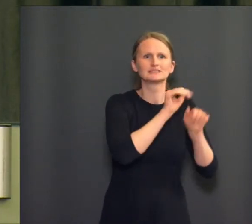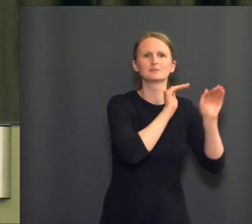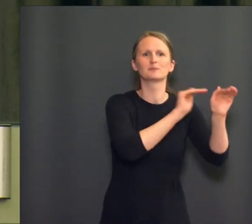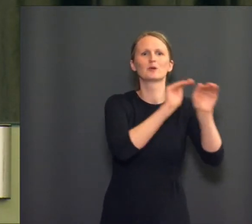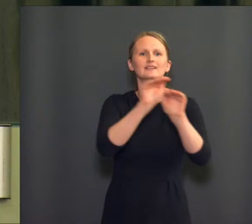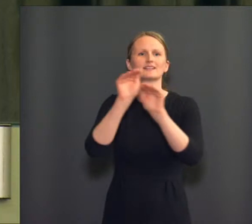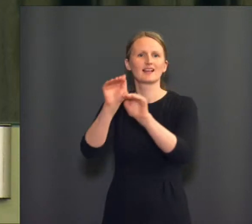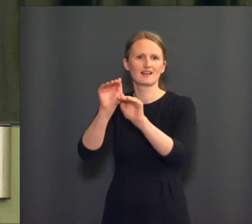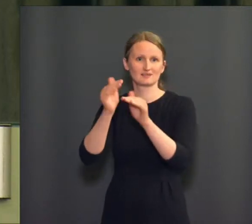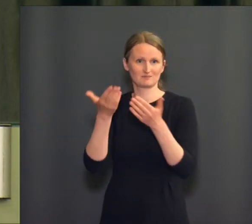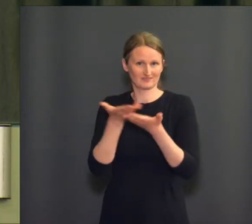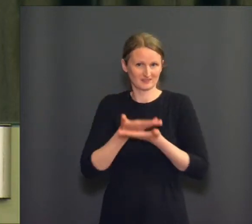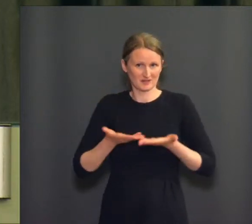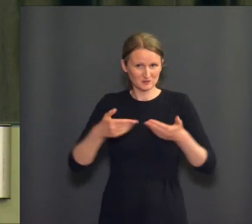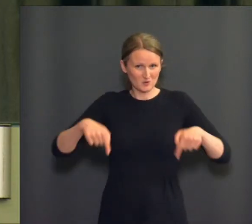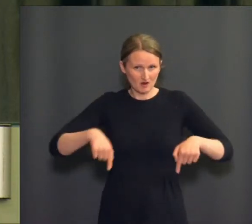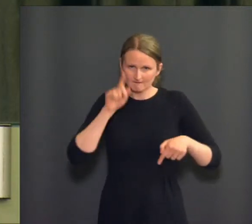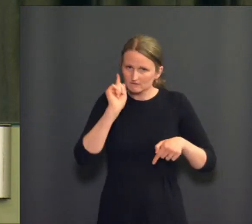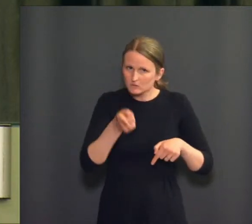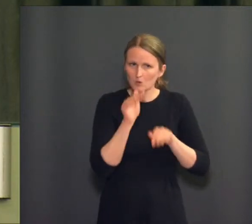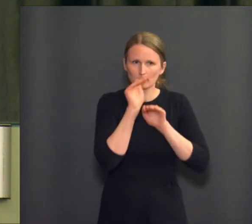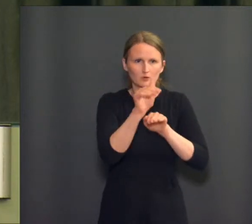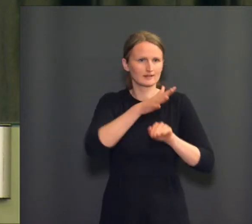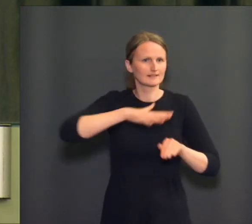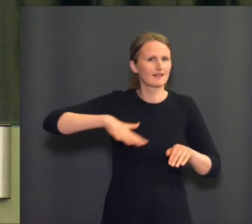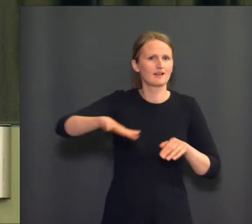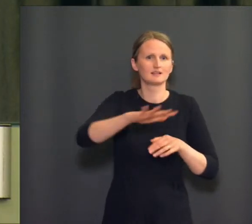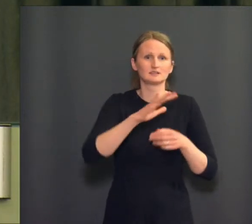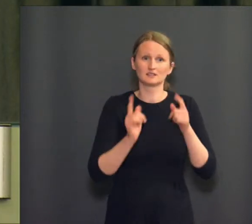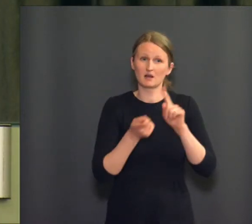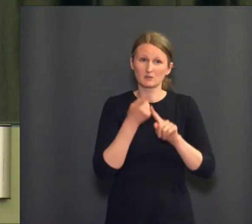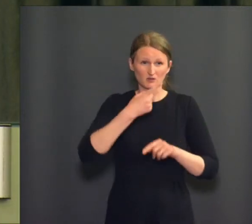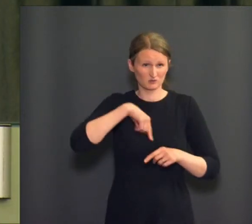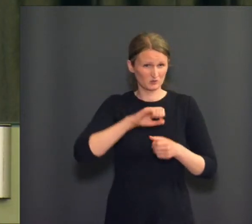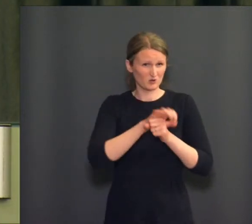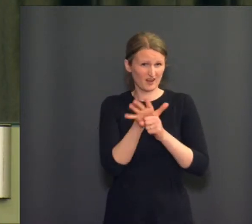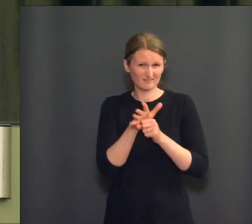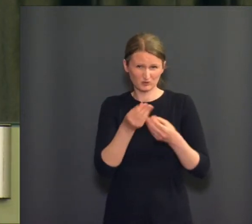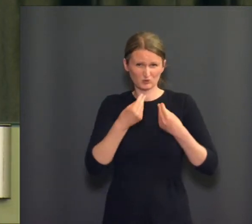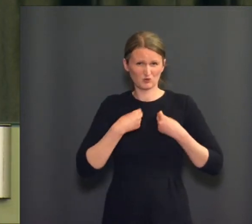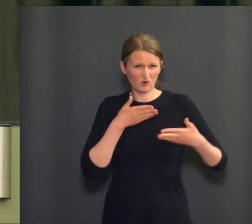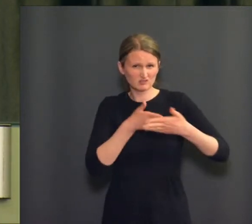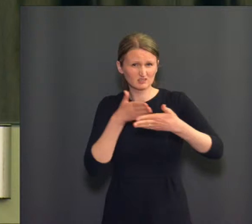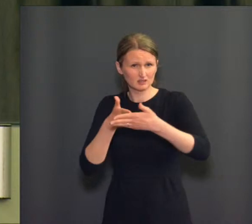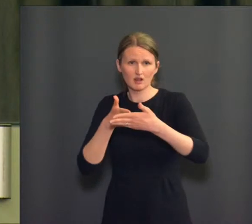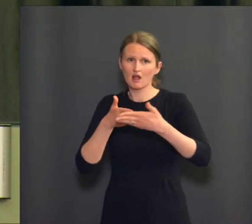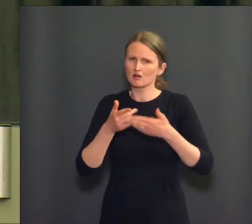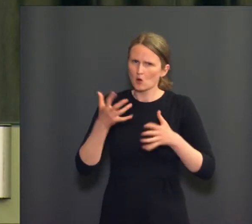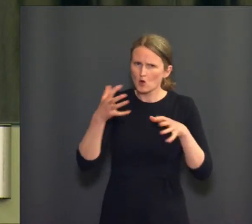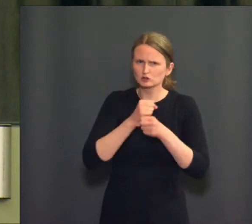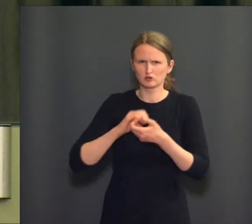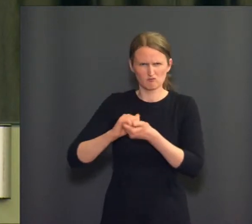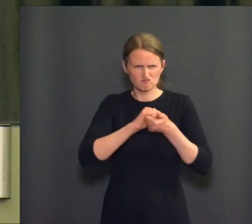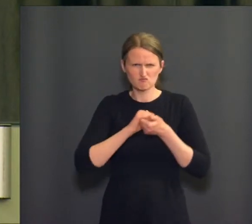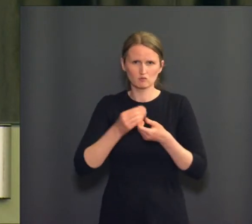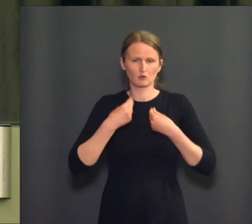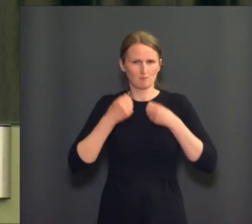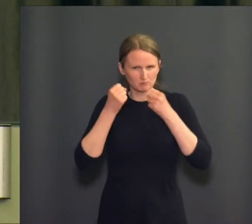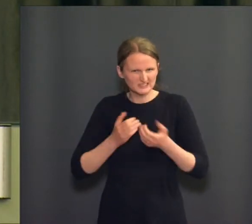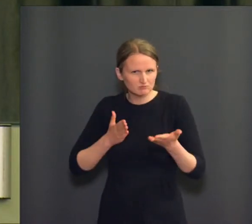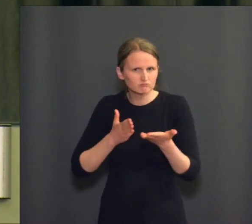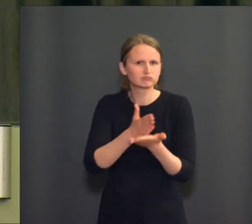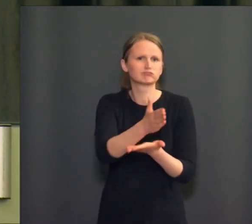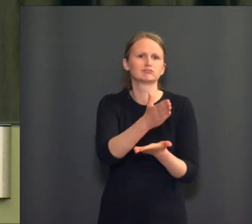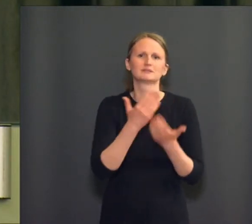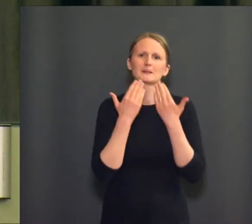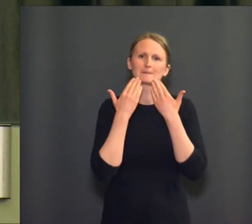ensemble, agissons pour réduire l'emprise de ce virus sur nos vies. Merci. Et nous allons passer aux